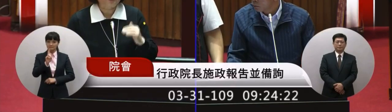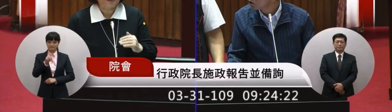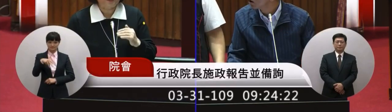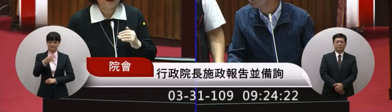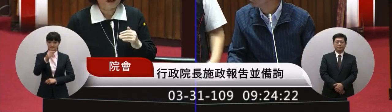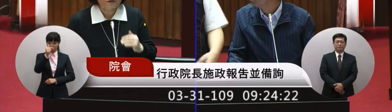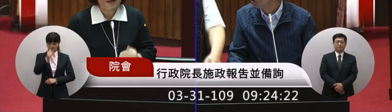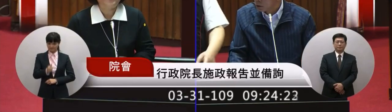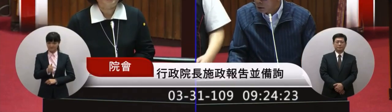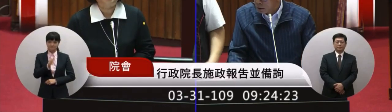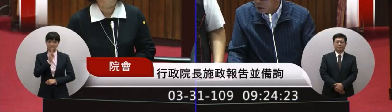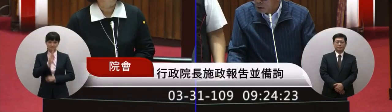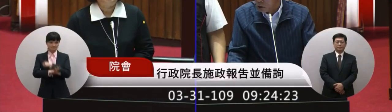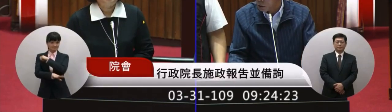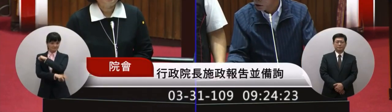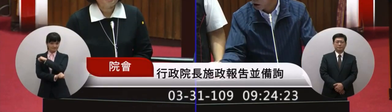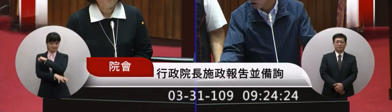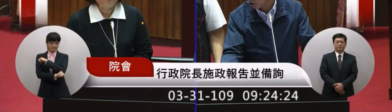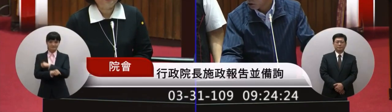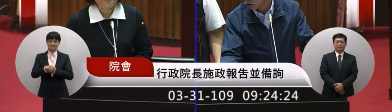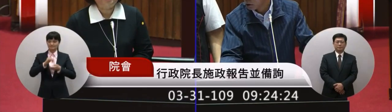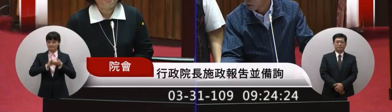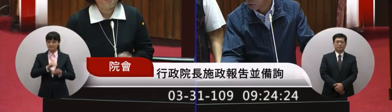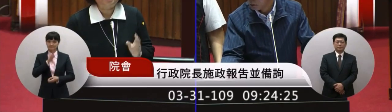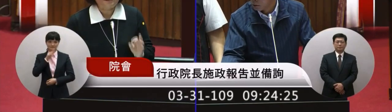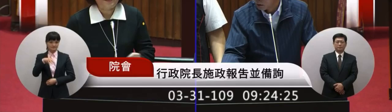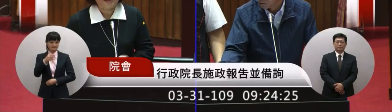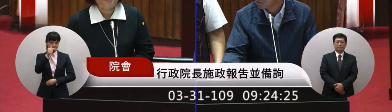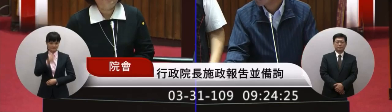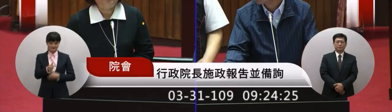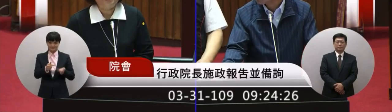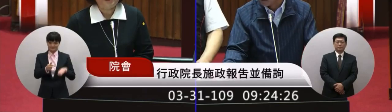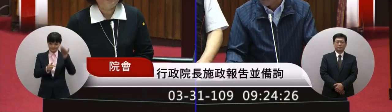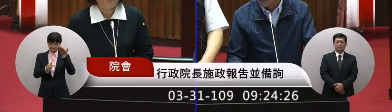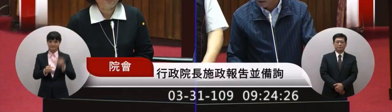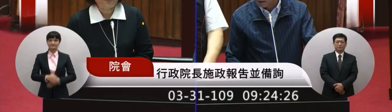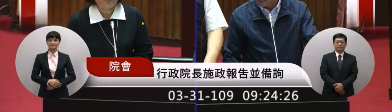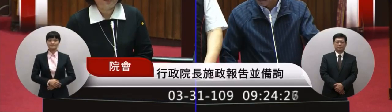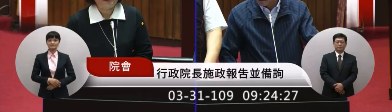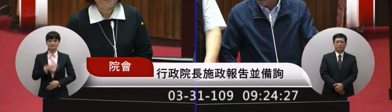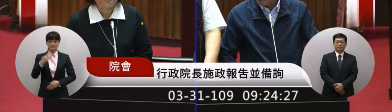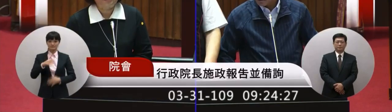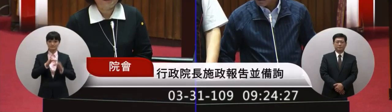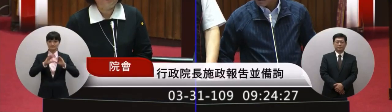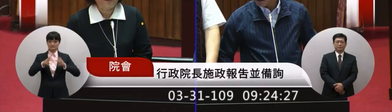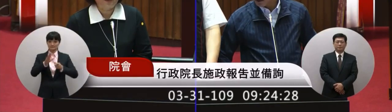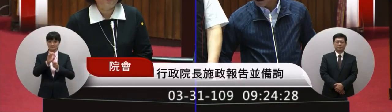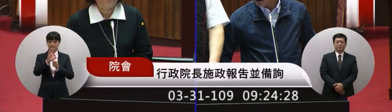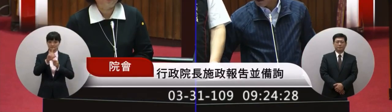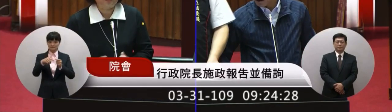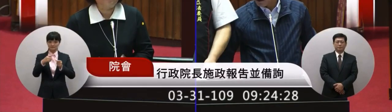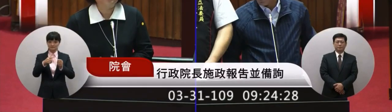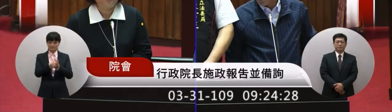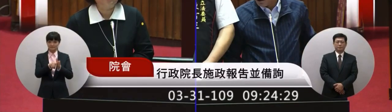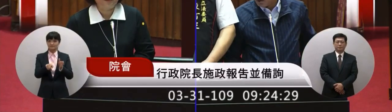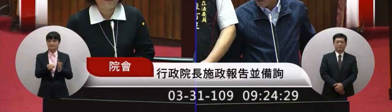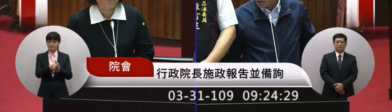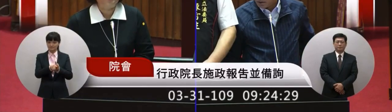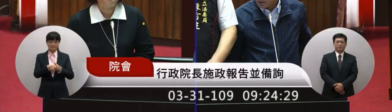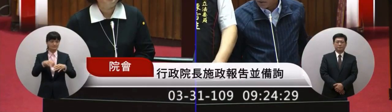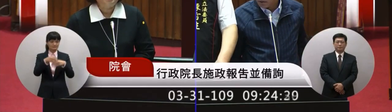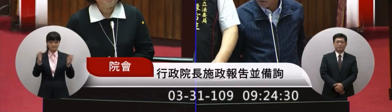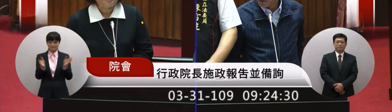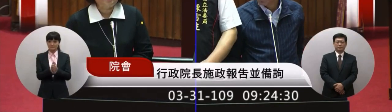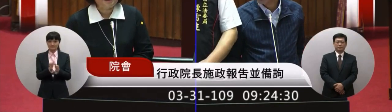线，不能够低于300亿。那到目前300亿的部分，在民国99年的时候已经拨补，全部都拨